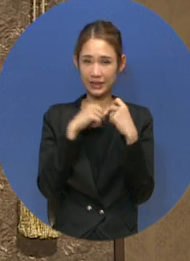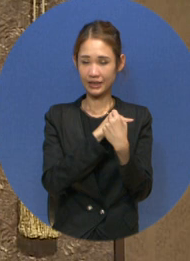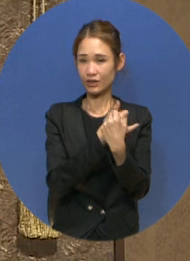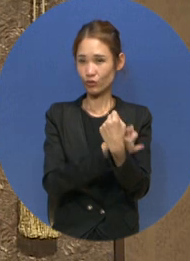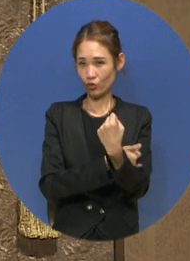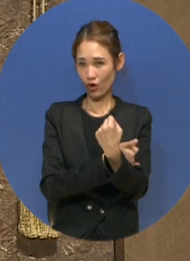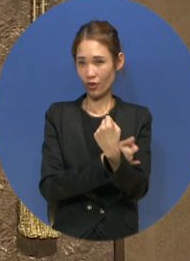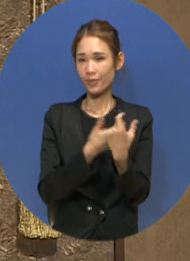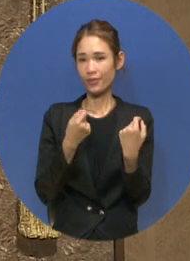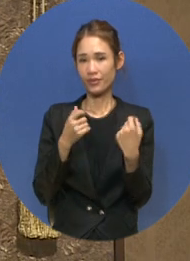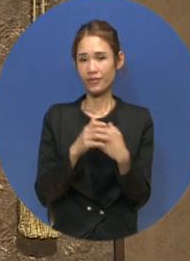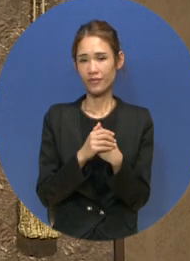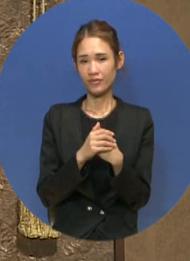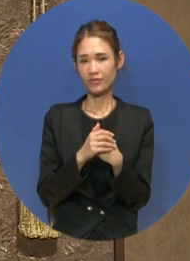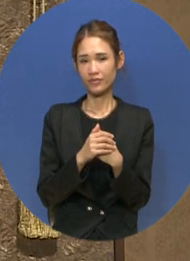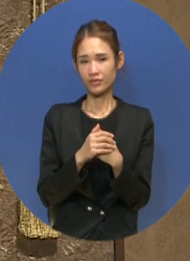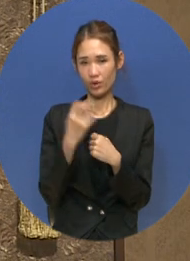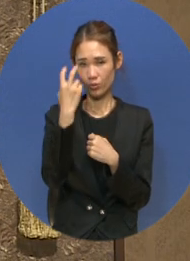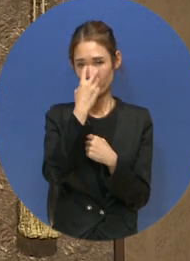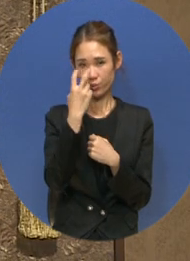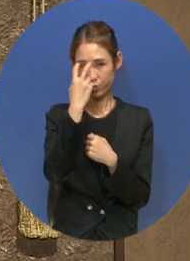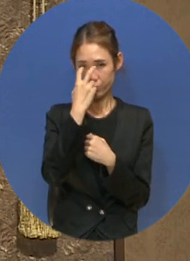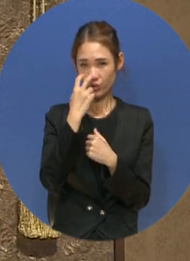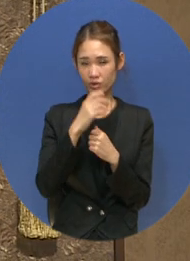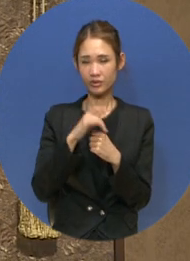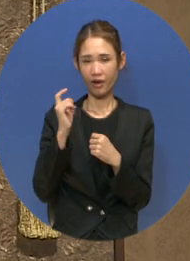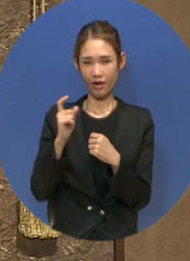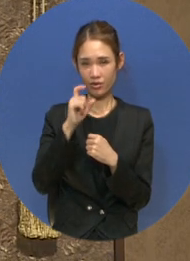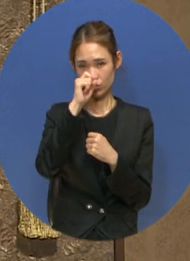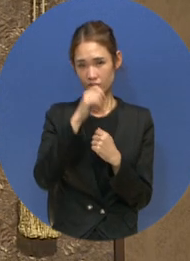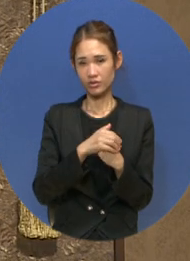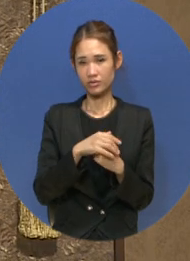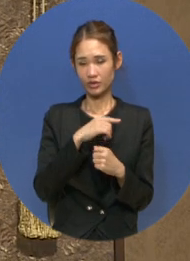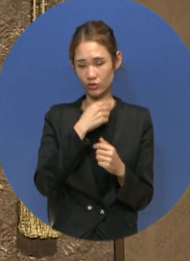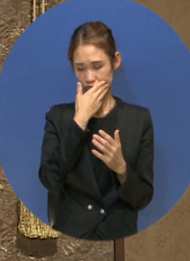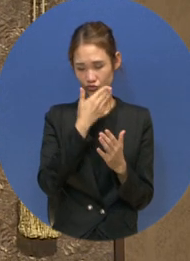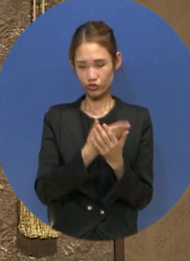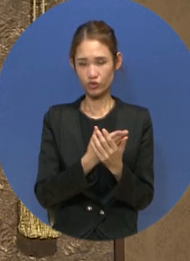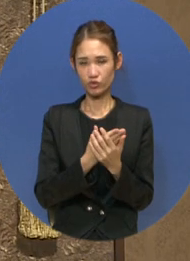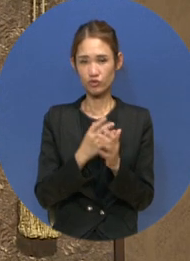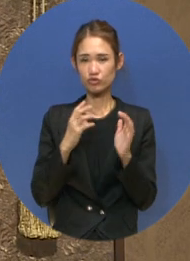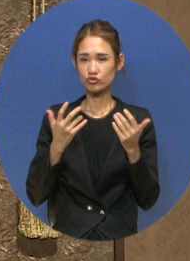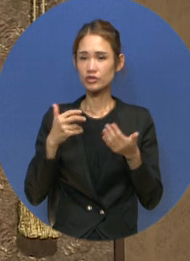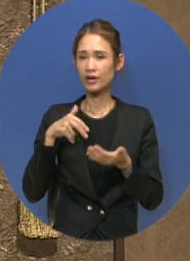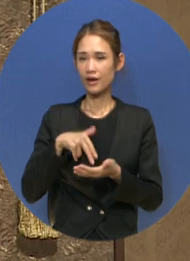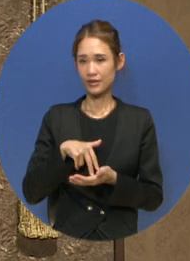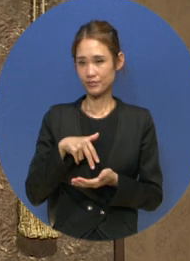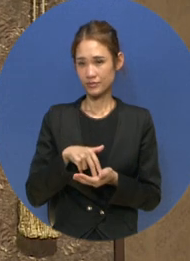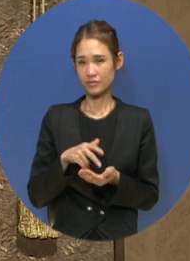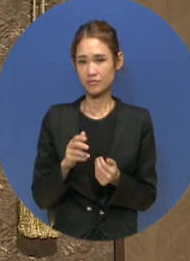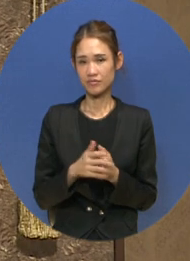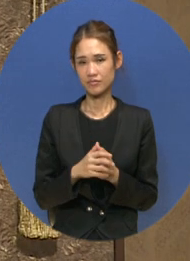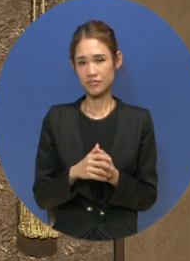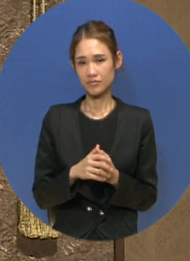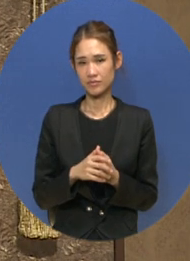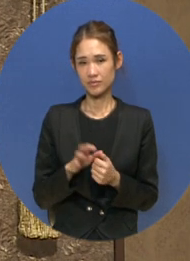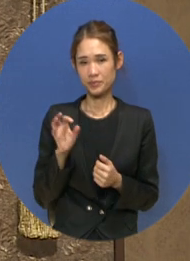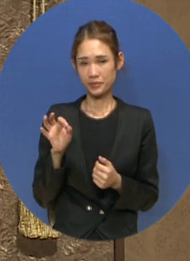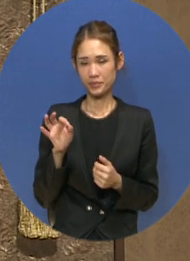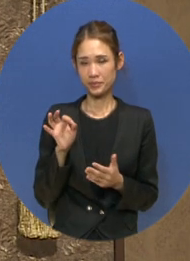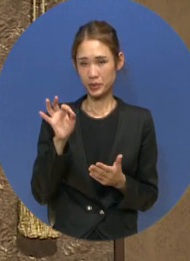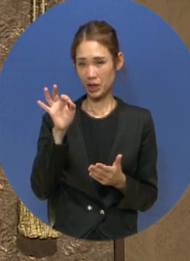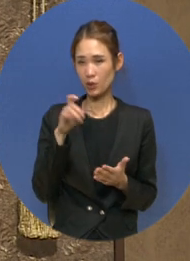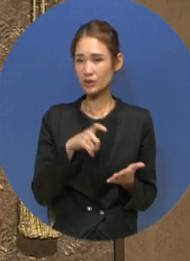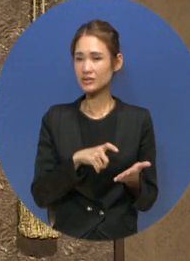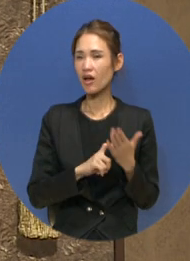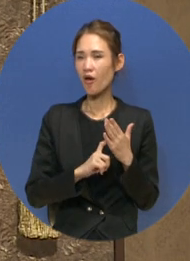인권이라든가 이런 부분들을 보호할 수 있는 부분들의 강점이 있고 무엇보다도 국가의 입장에서는 비용이